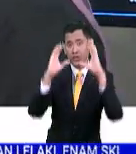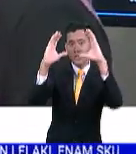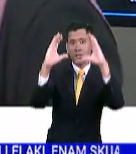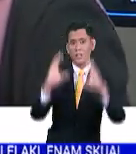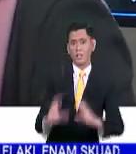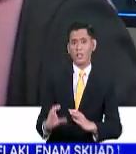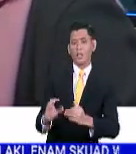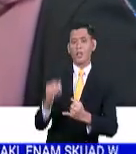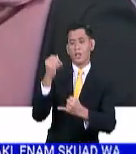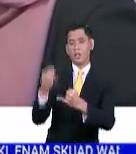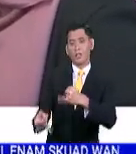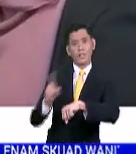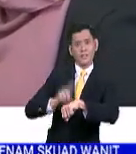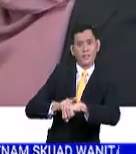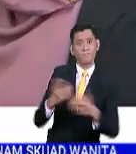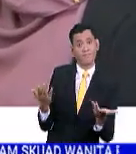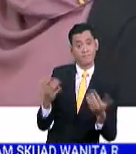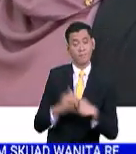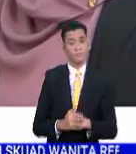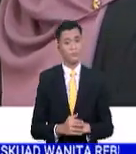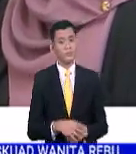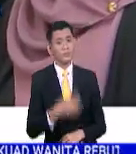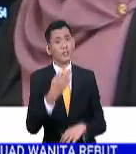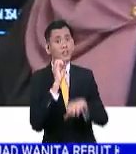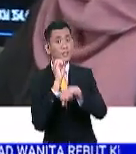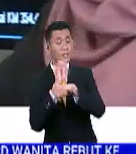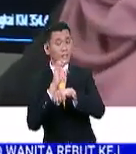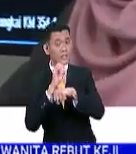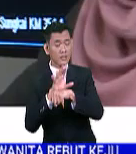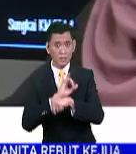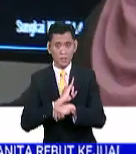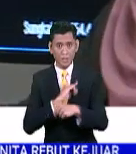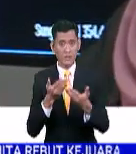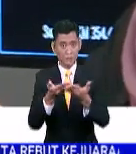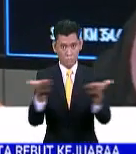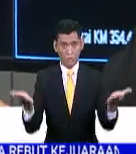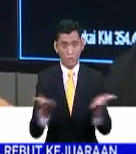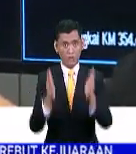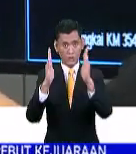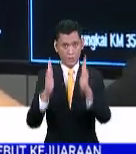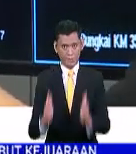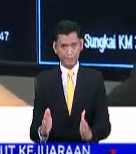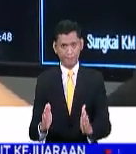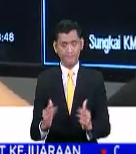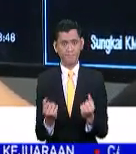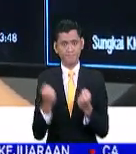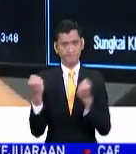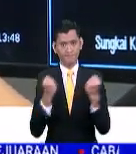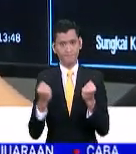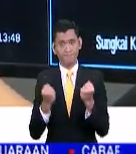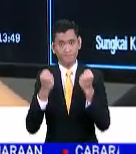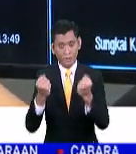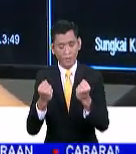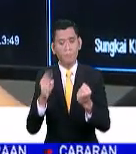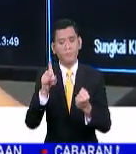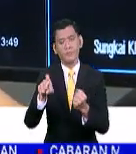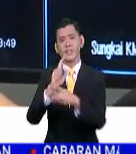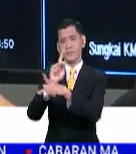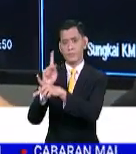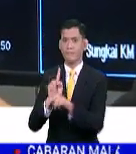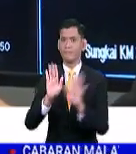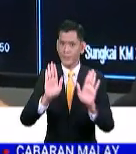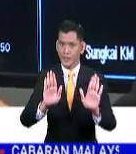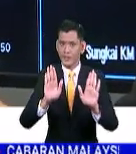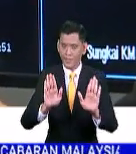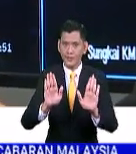kata last minute. Okey, untuk sedikit nasihat kepada pengguna-pengguna, diminta untuk berhati-hati di Lebuh Raya